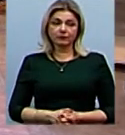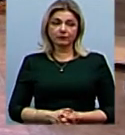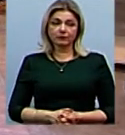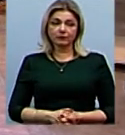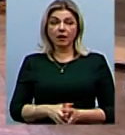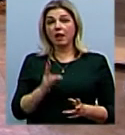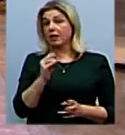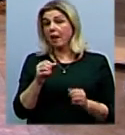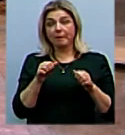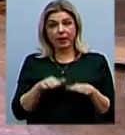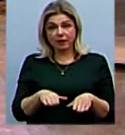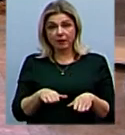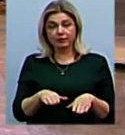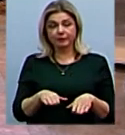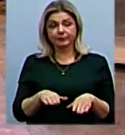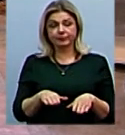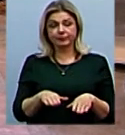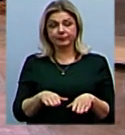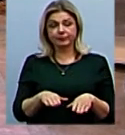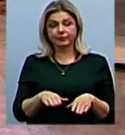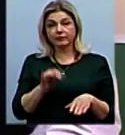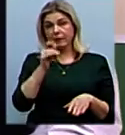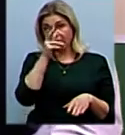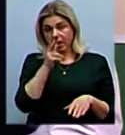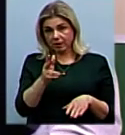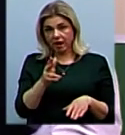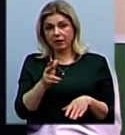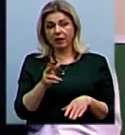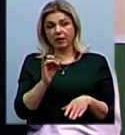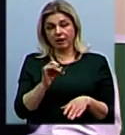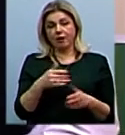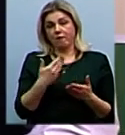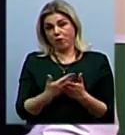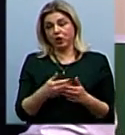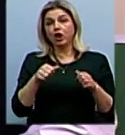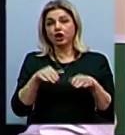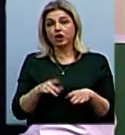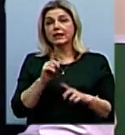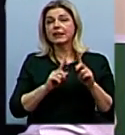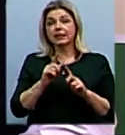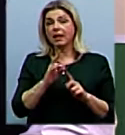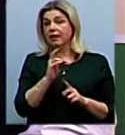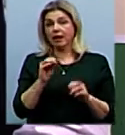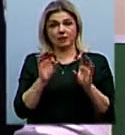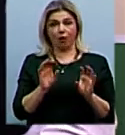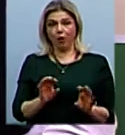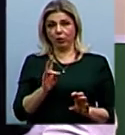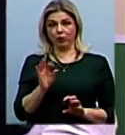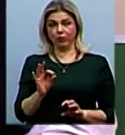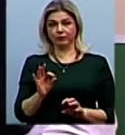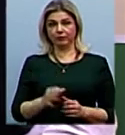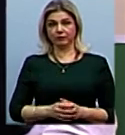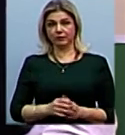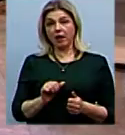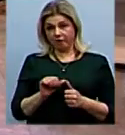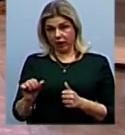не прийнято, одно 12 квартал, і как бы, вот, рішення сесії незаконно. Как бы, ну. Виключно